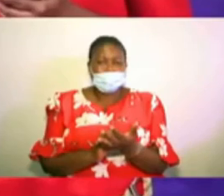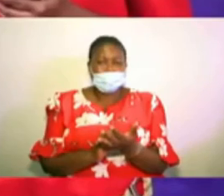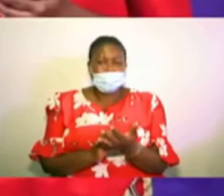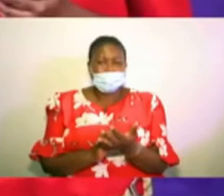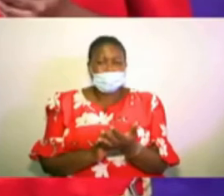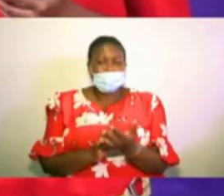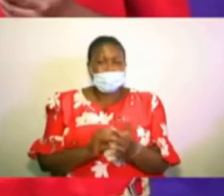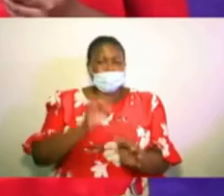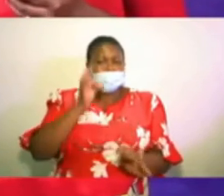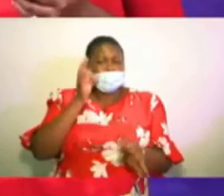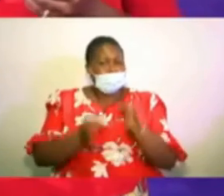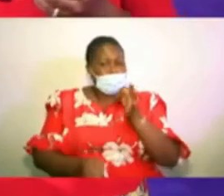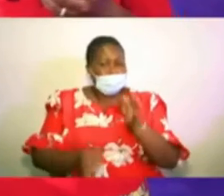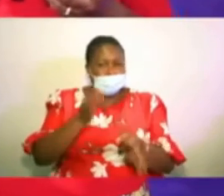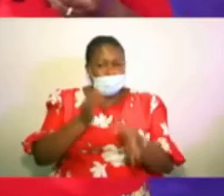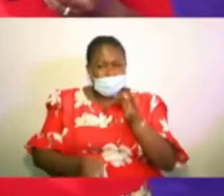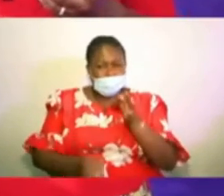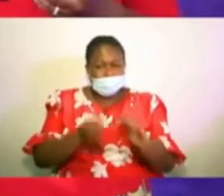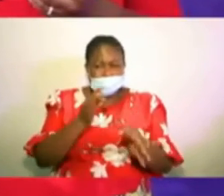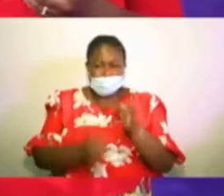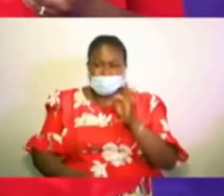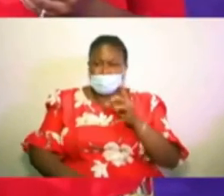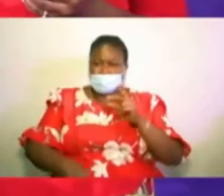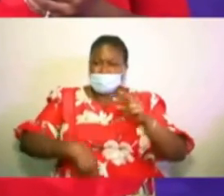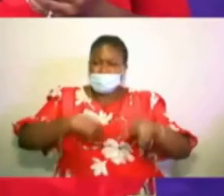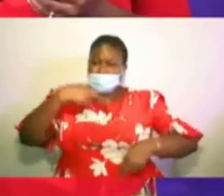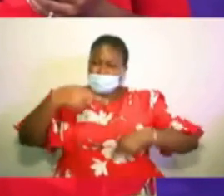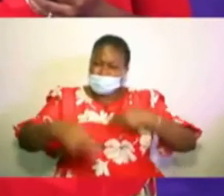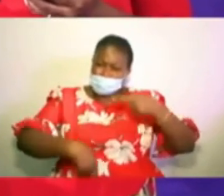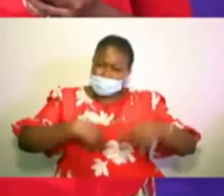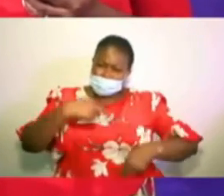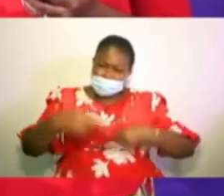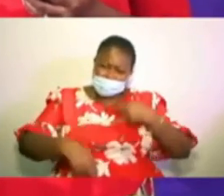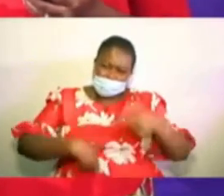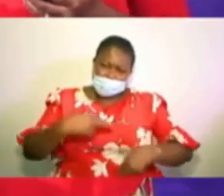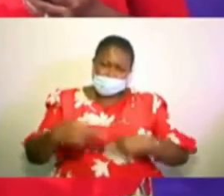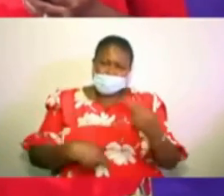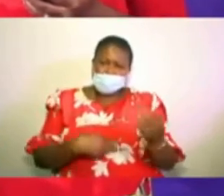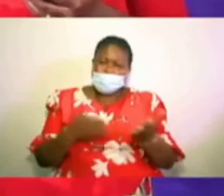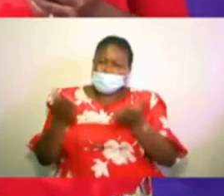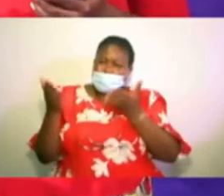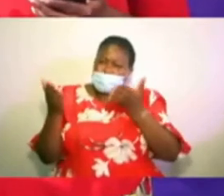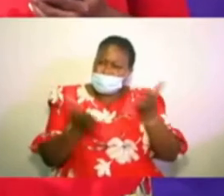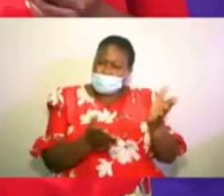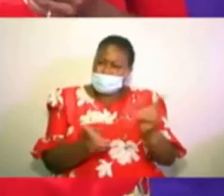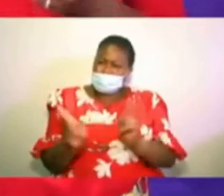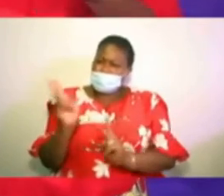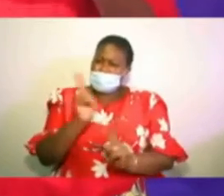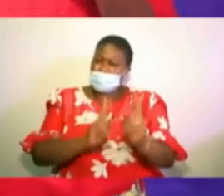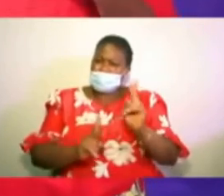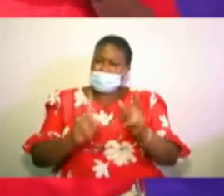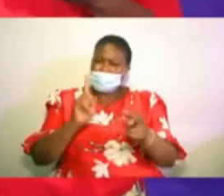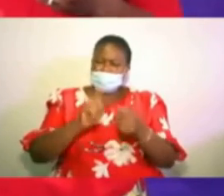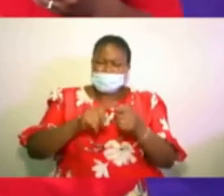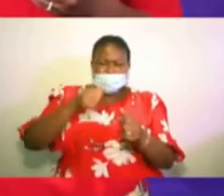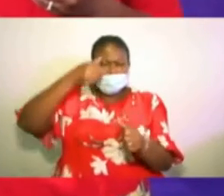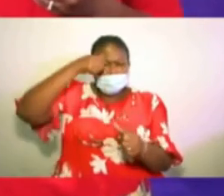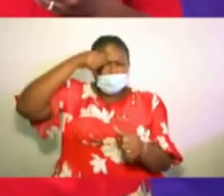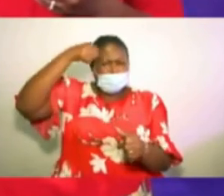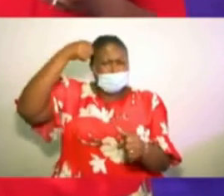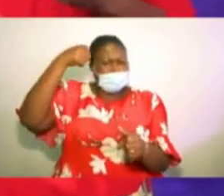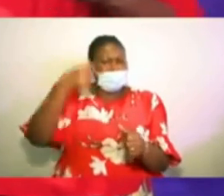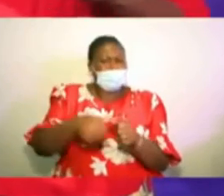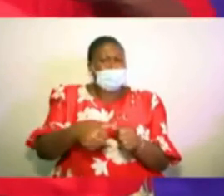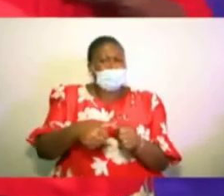if revival is bringing something or somebody to consciousness, et si c'est le réveil concerne